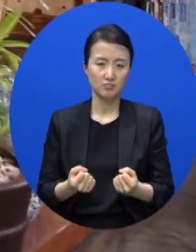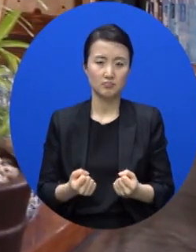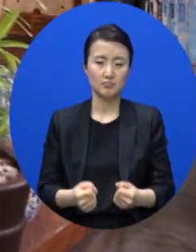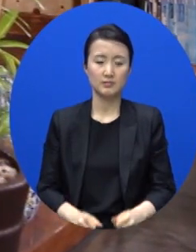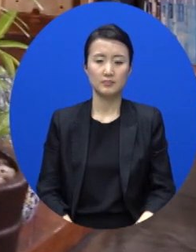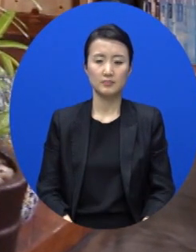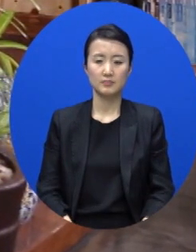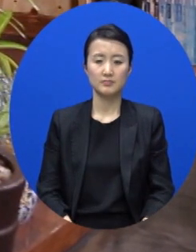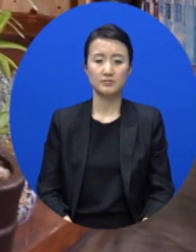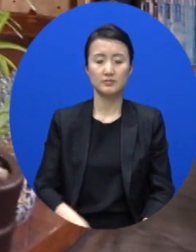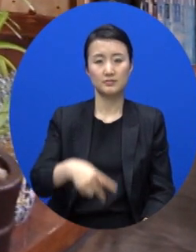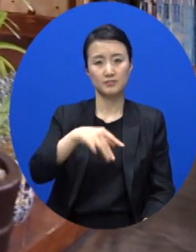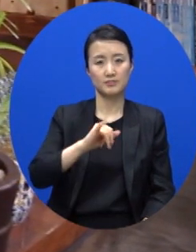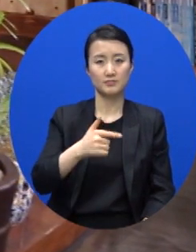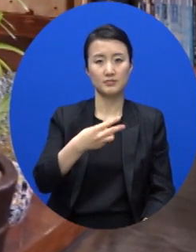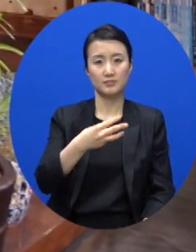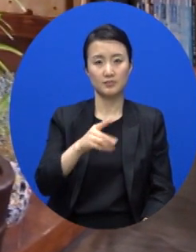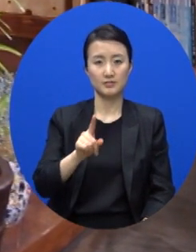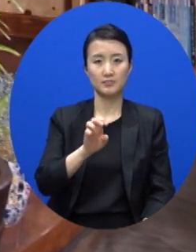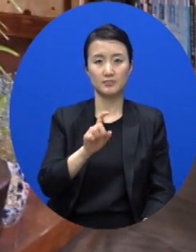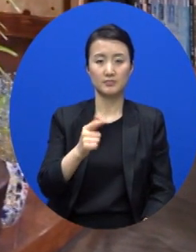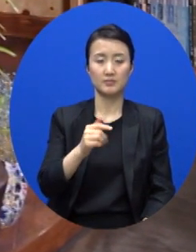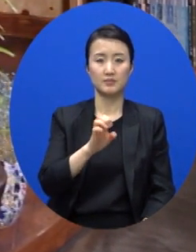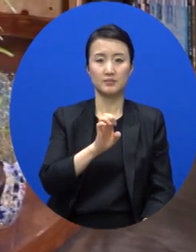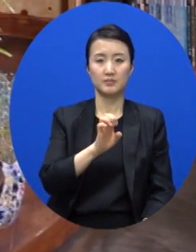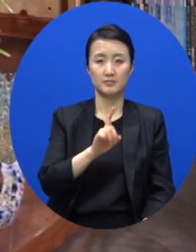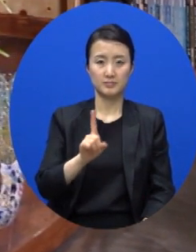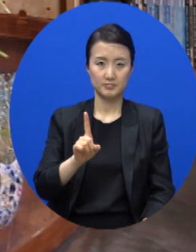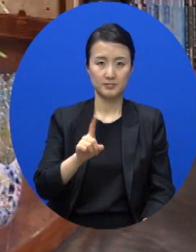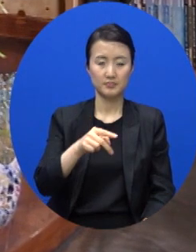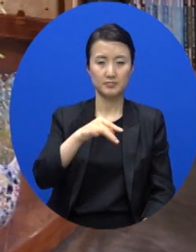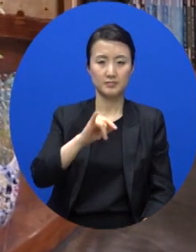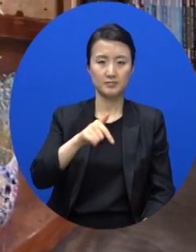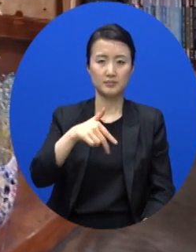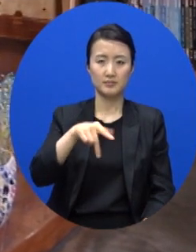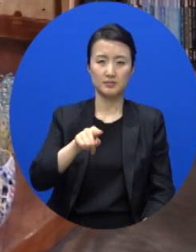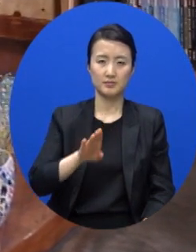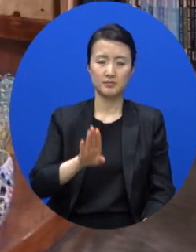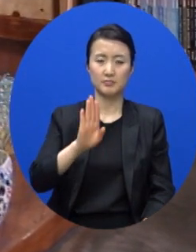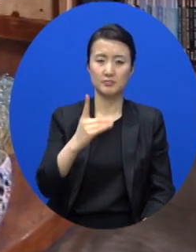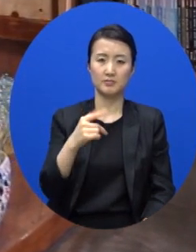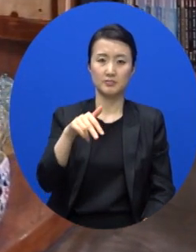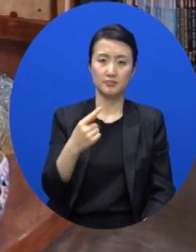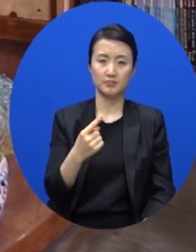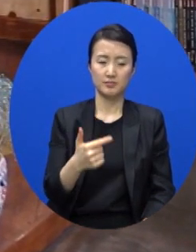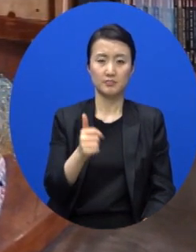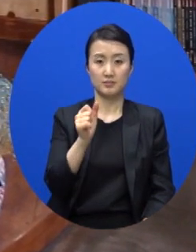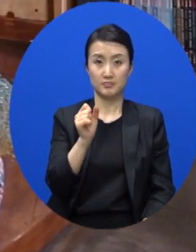이래서 신라 만파식적 보존회를 제가